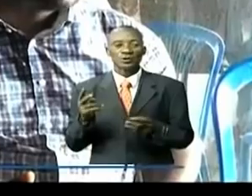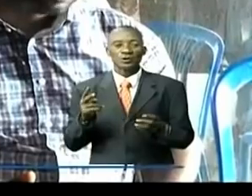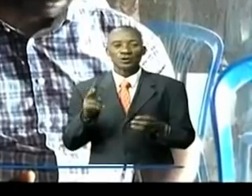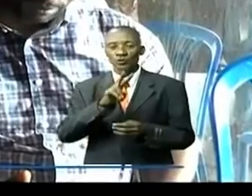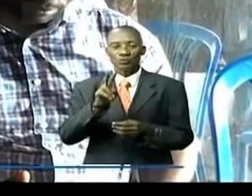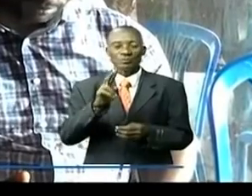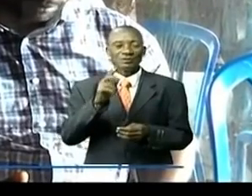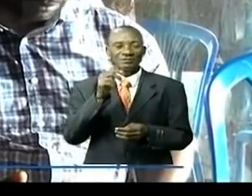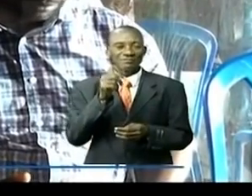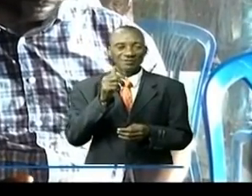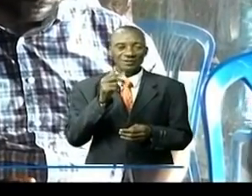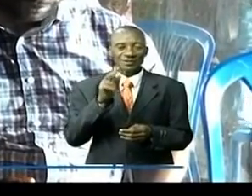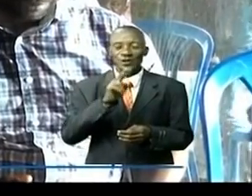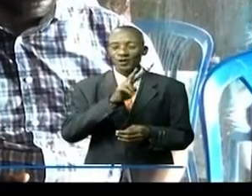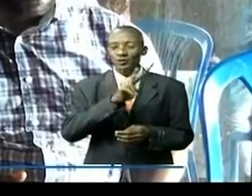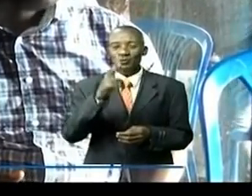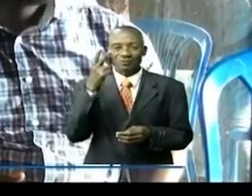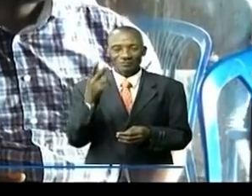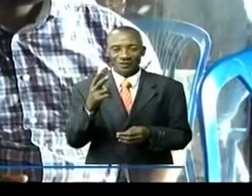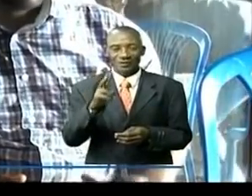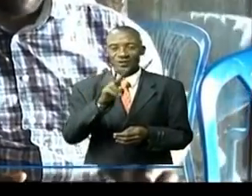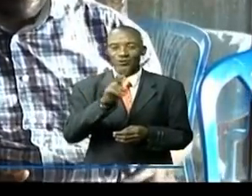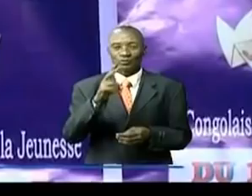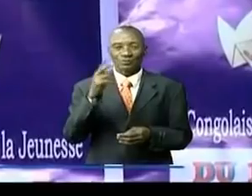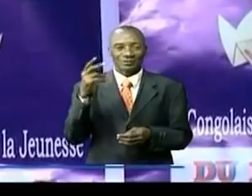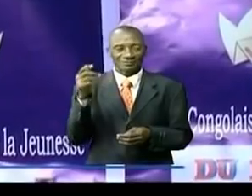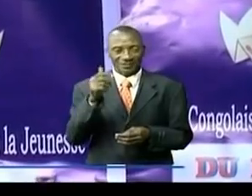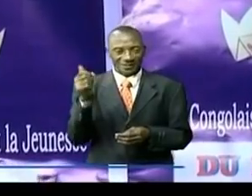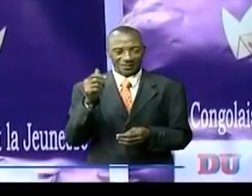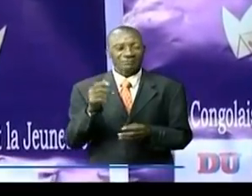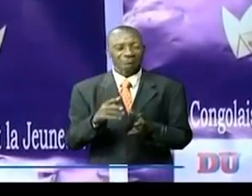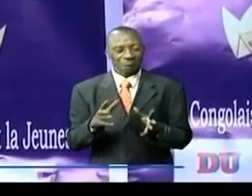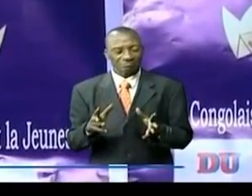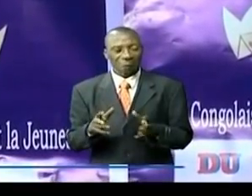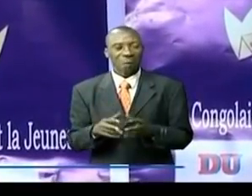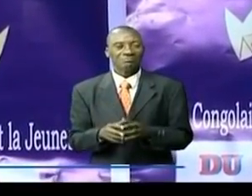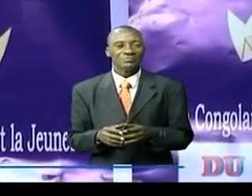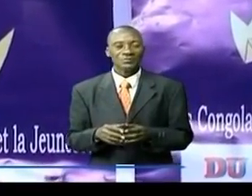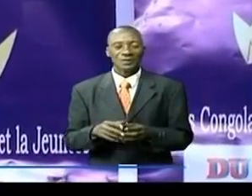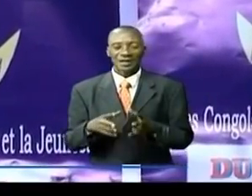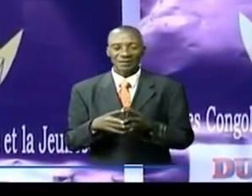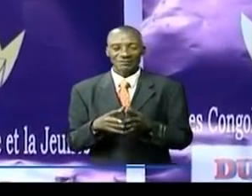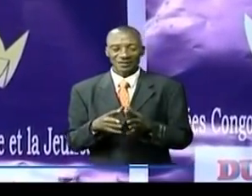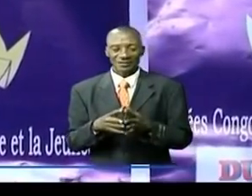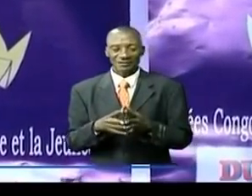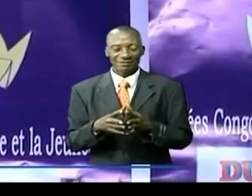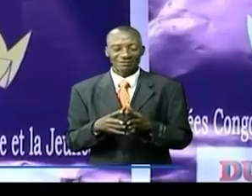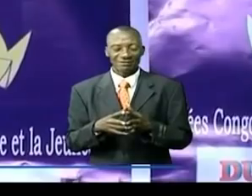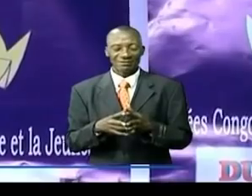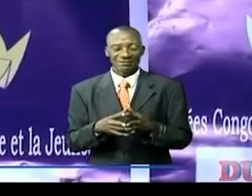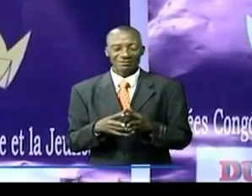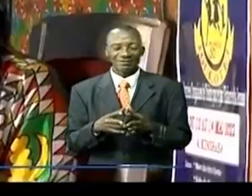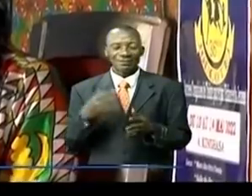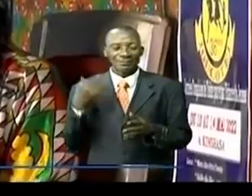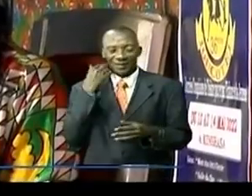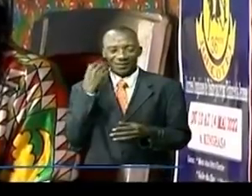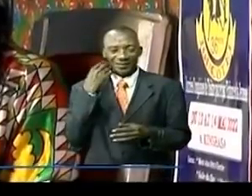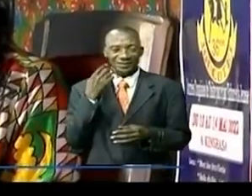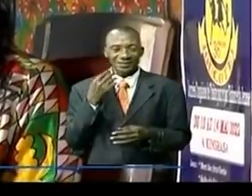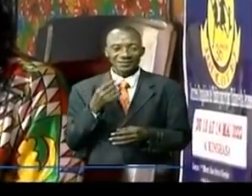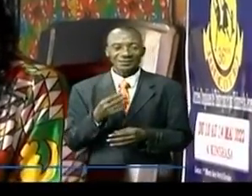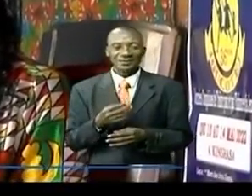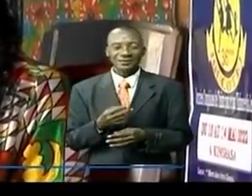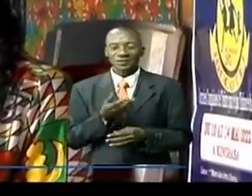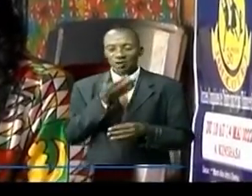été numériques à cause de la pandémie de coronavirus, la 36e édition du festival Jugotège sera un